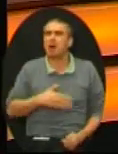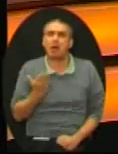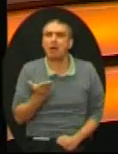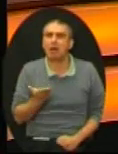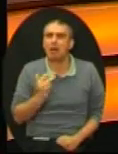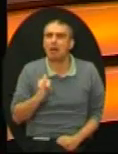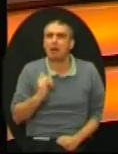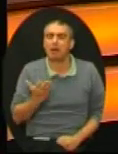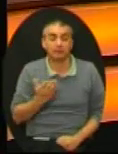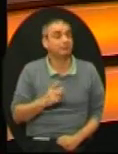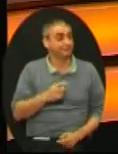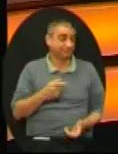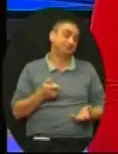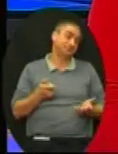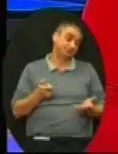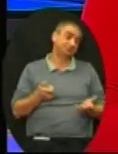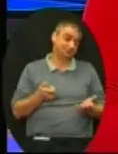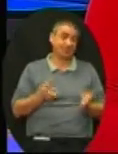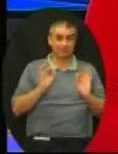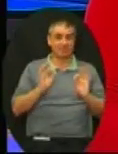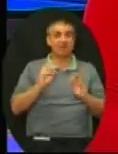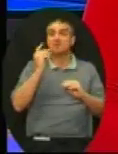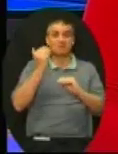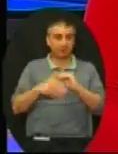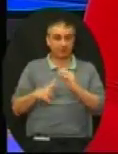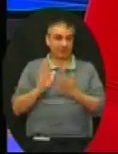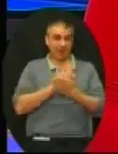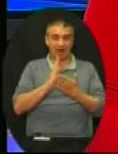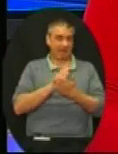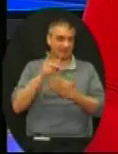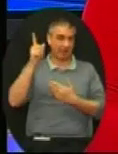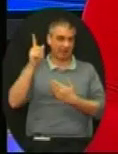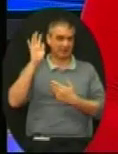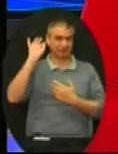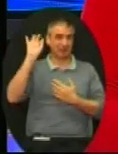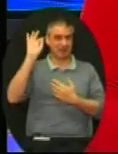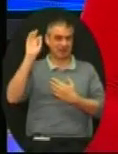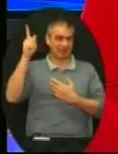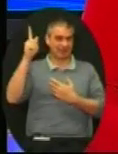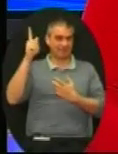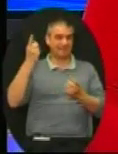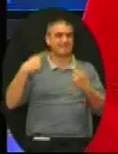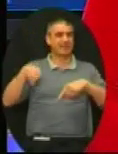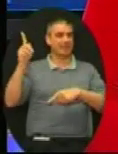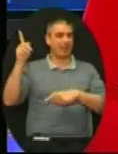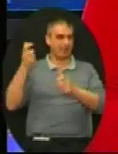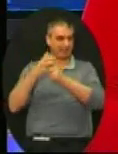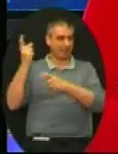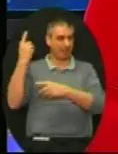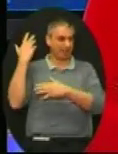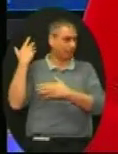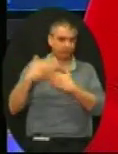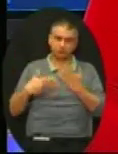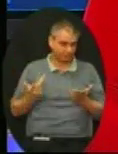חושבת שבאמת מה שיצא בסוף, אותה החלטה שיצאה מבית ועידת מפלגת העבודה בסופו של